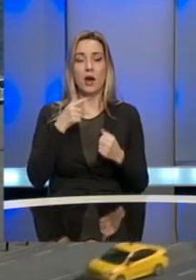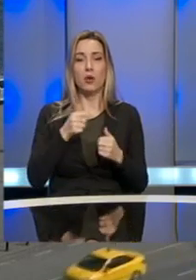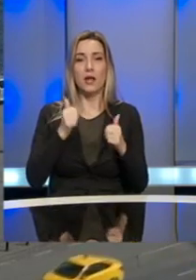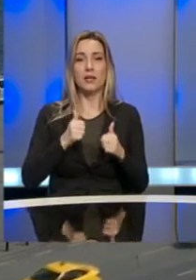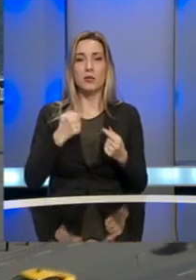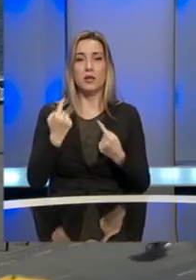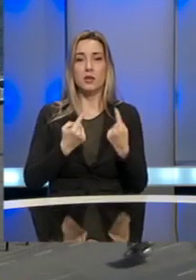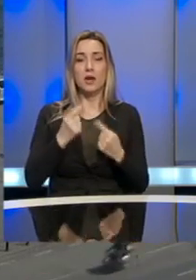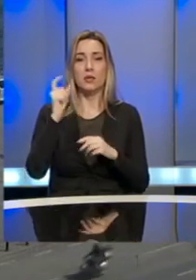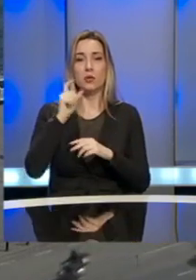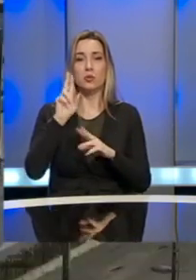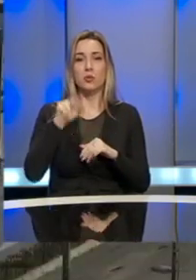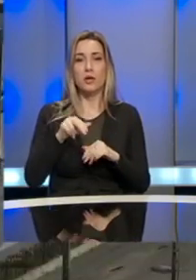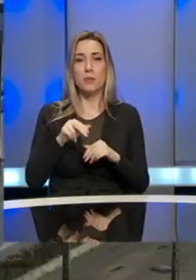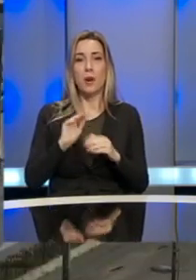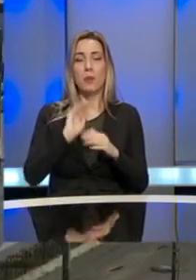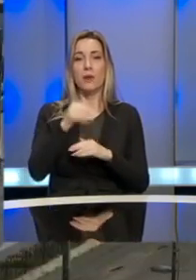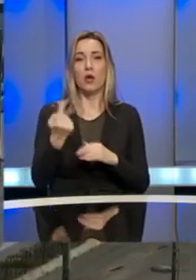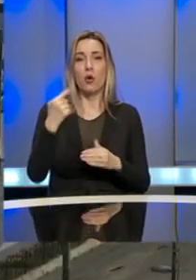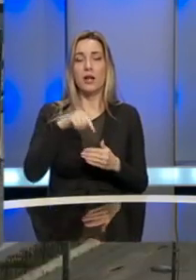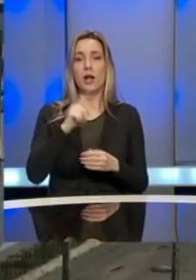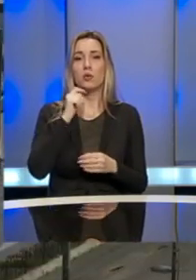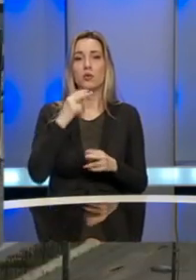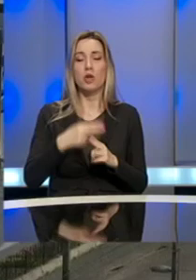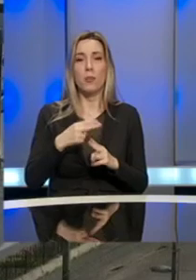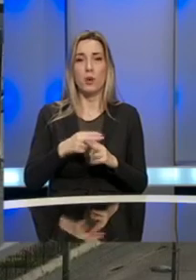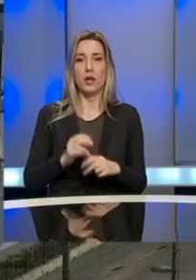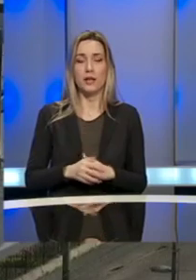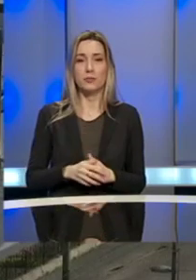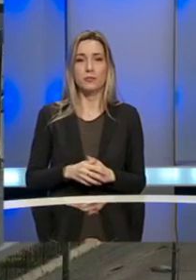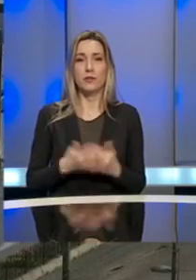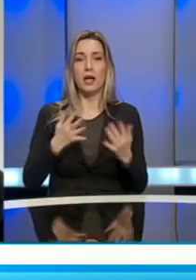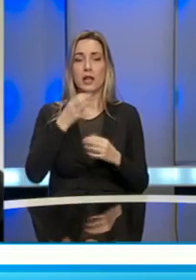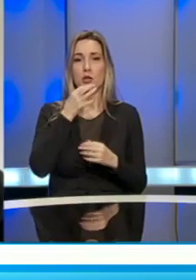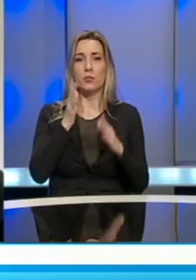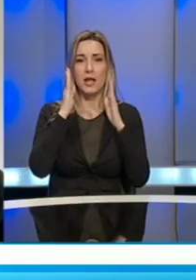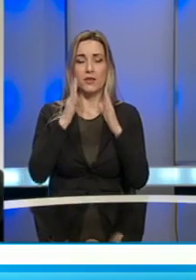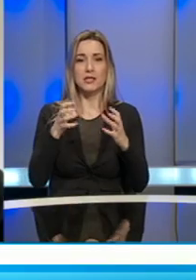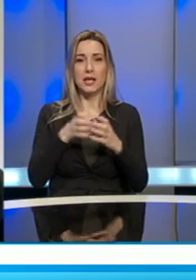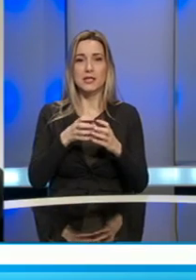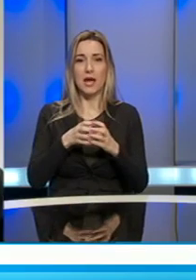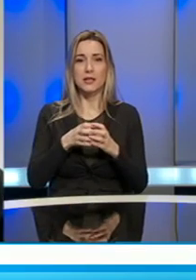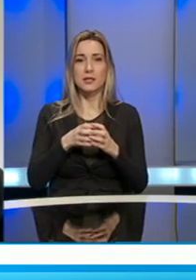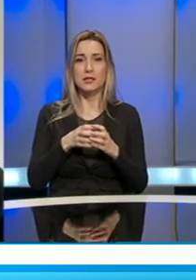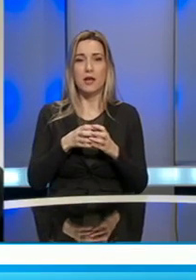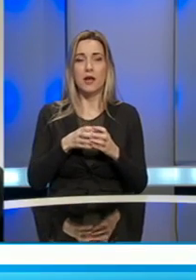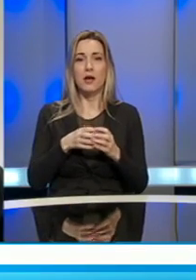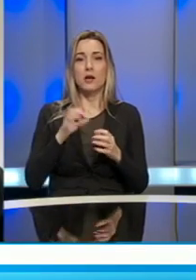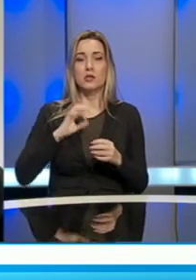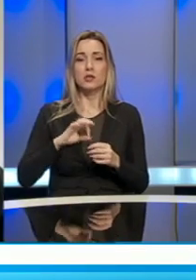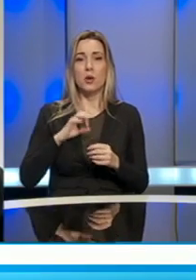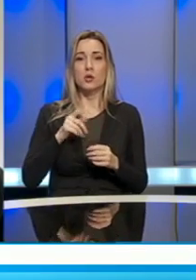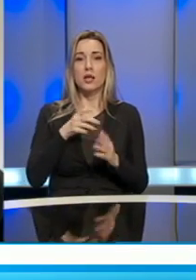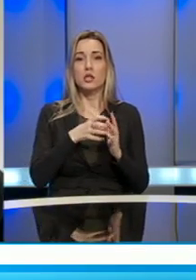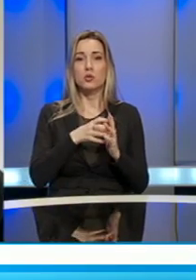trenutno situaciju u Turskoj imamo tako da je preko 1000 ljudi oboljelo od koronavirusa. Kada su u pitanju vjerske zajednice, evo to nije loše da spomenemo, s obzirom da